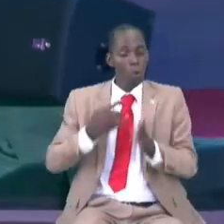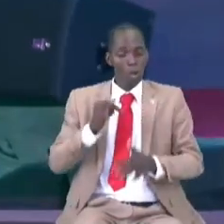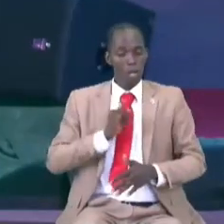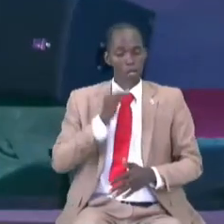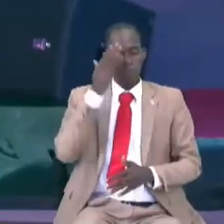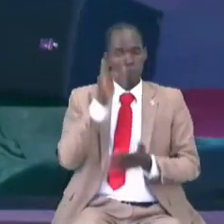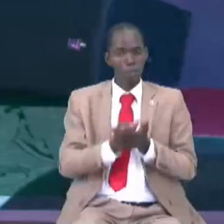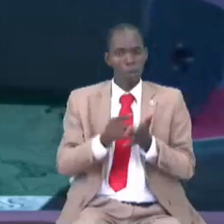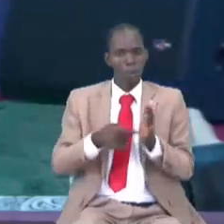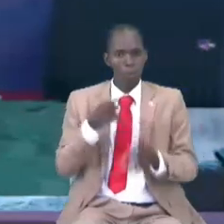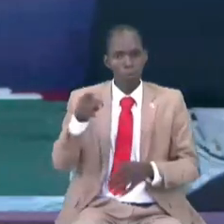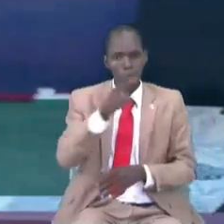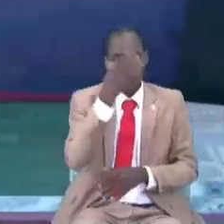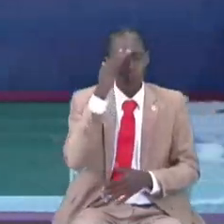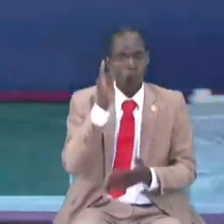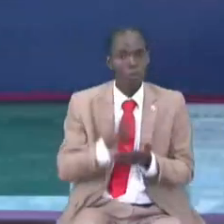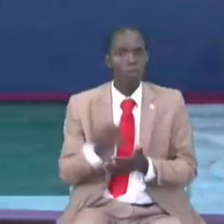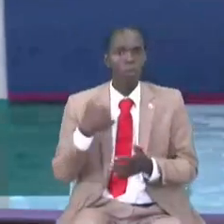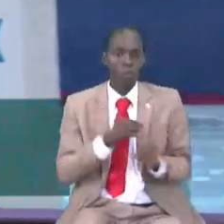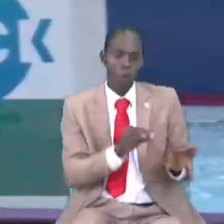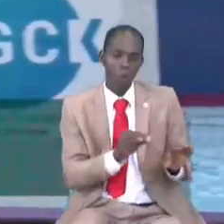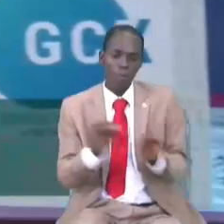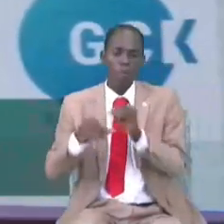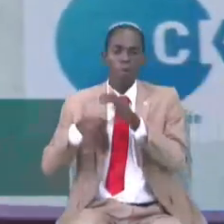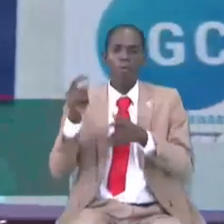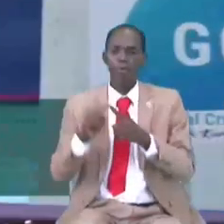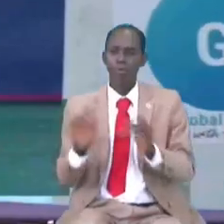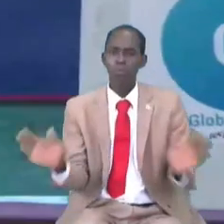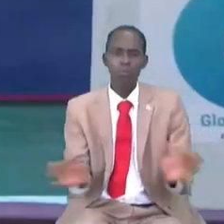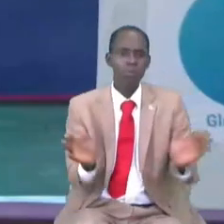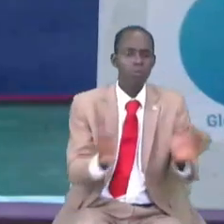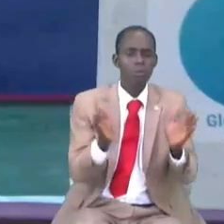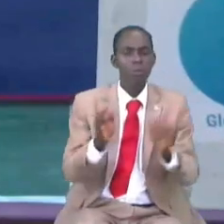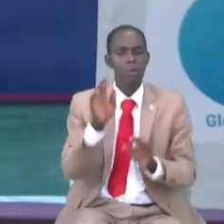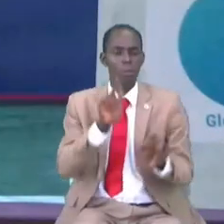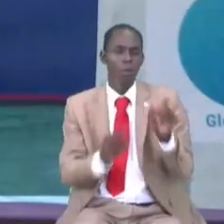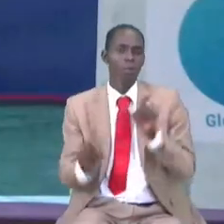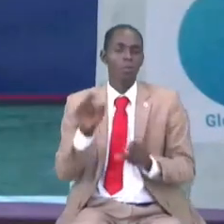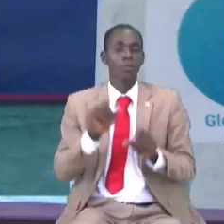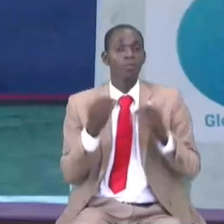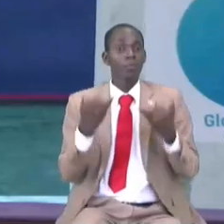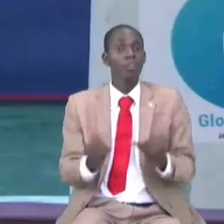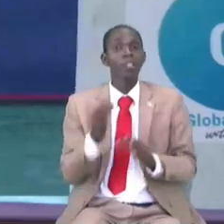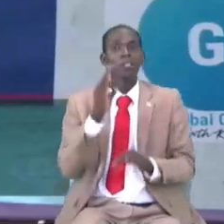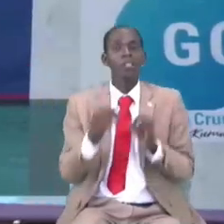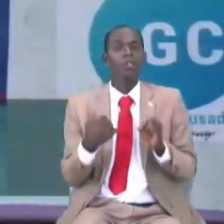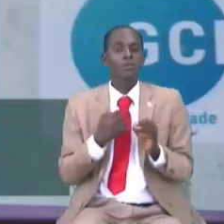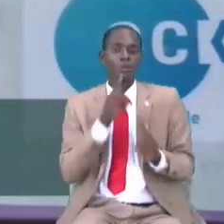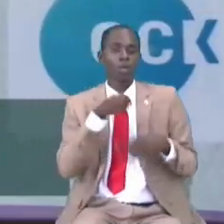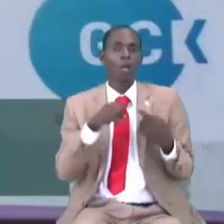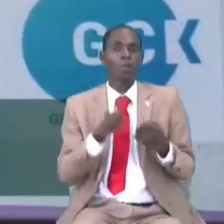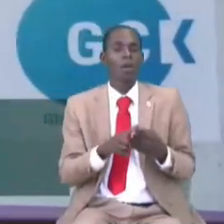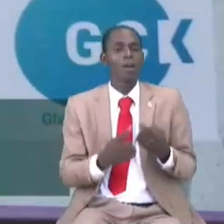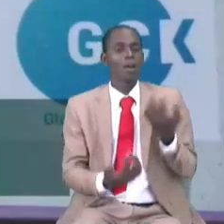sortir pour convaincre les hommes. Maintenant, si tu parles de l'incendie et tu souris, ça ce n'est pas persuasif. Si